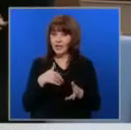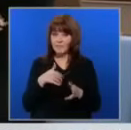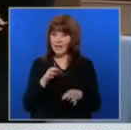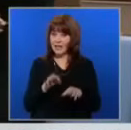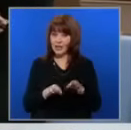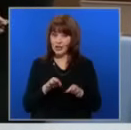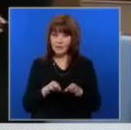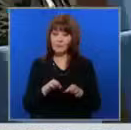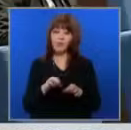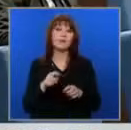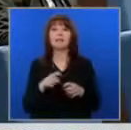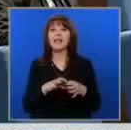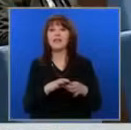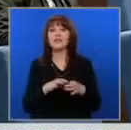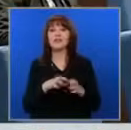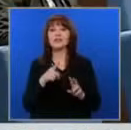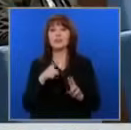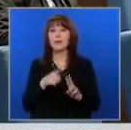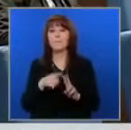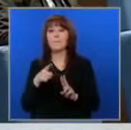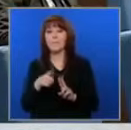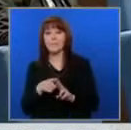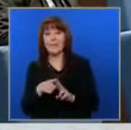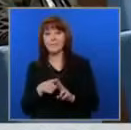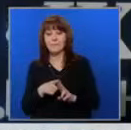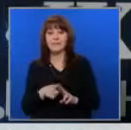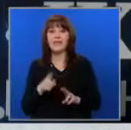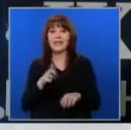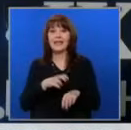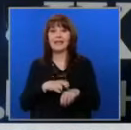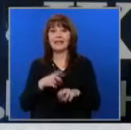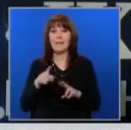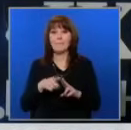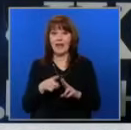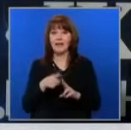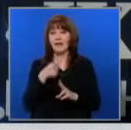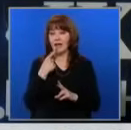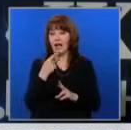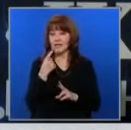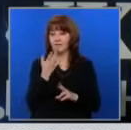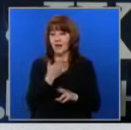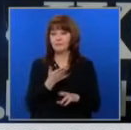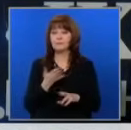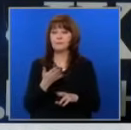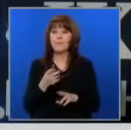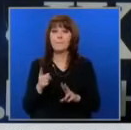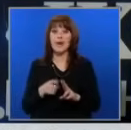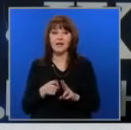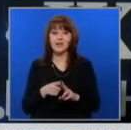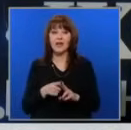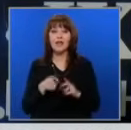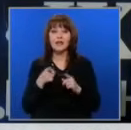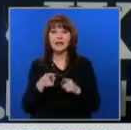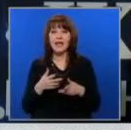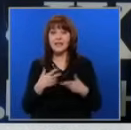2-1, коментира председателят на парламентарната група на ДПС Делян Пеевски. Тук е просто непрекомерното желание на ППДБ